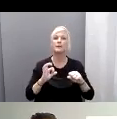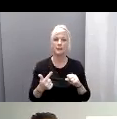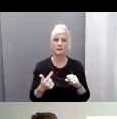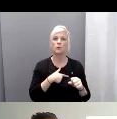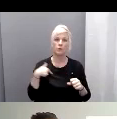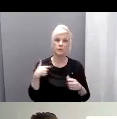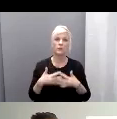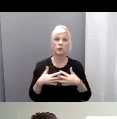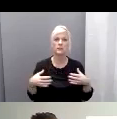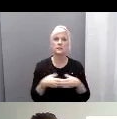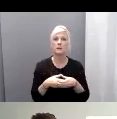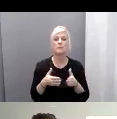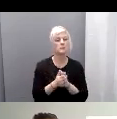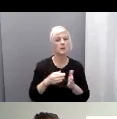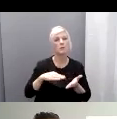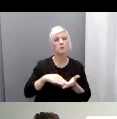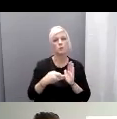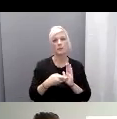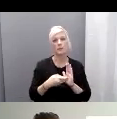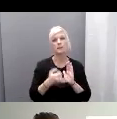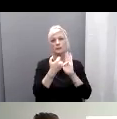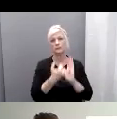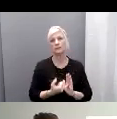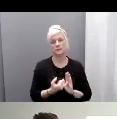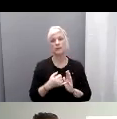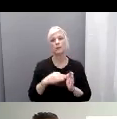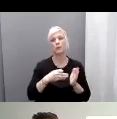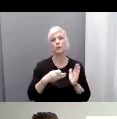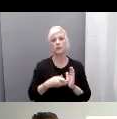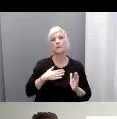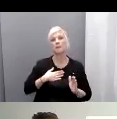göra tillsammans med projektet Min sexualitet, min rätt.